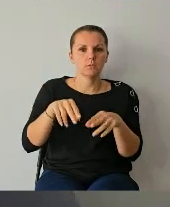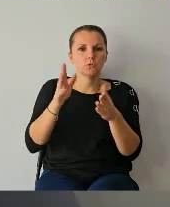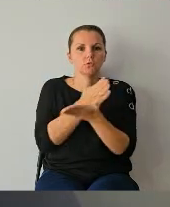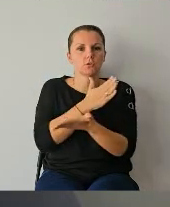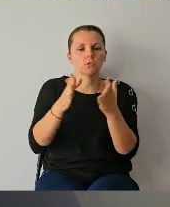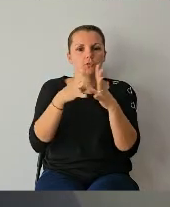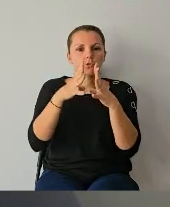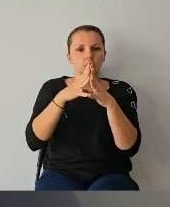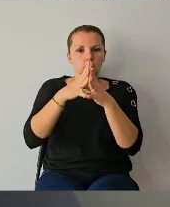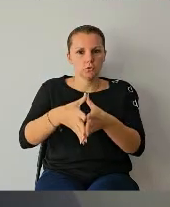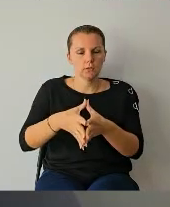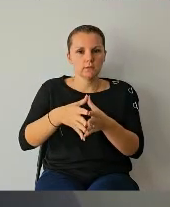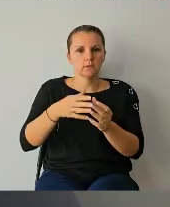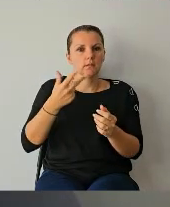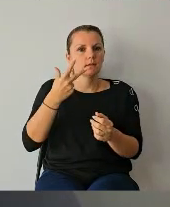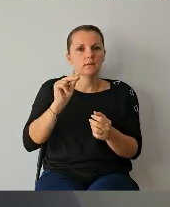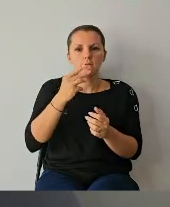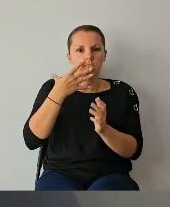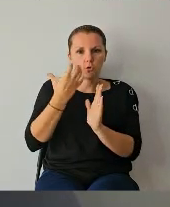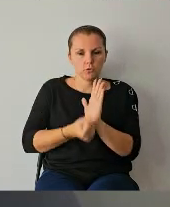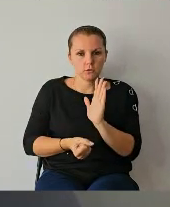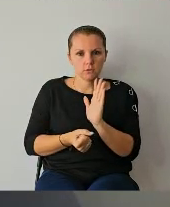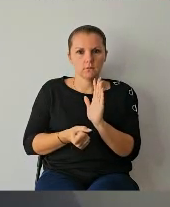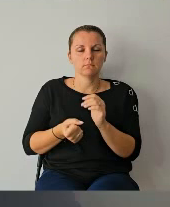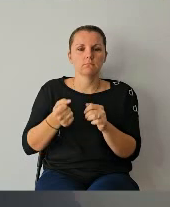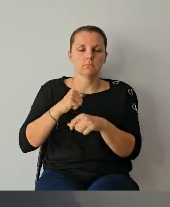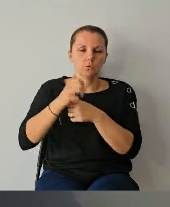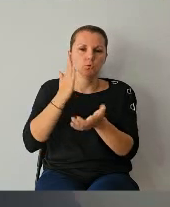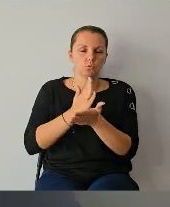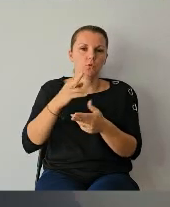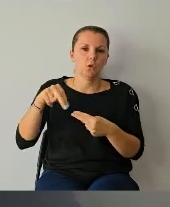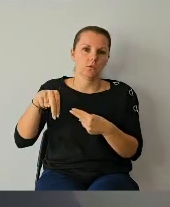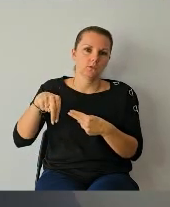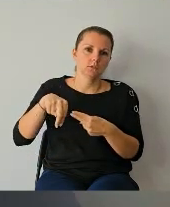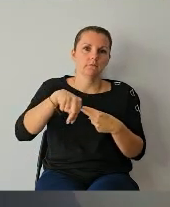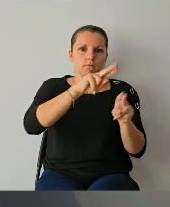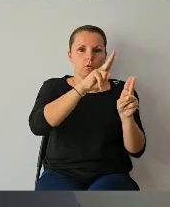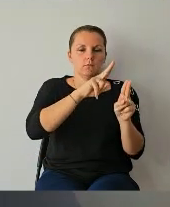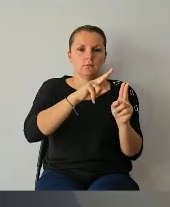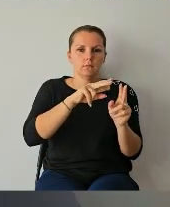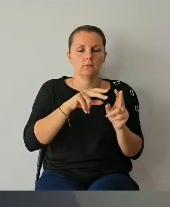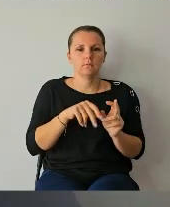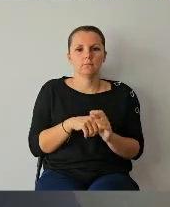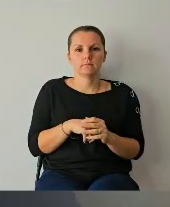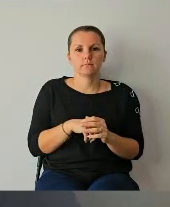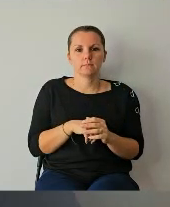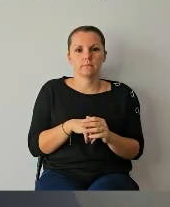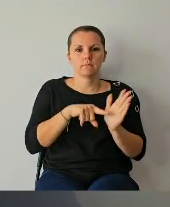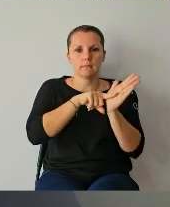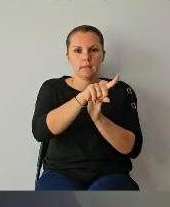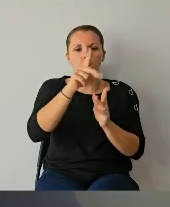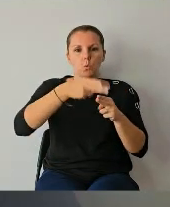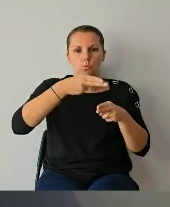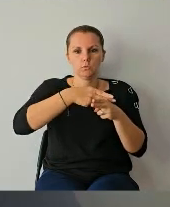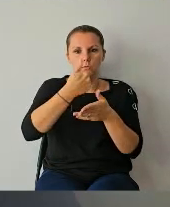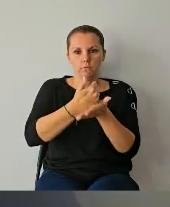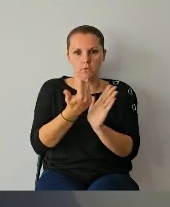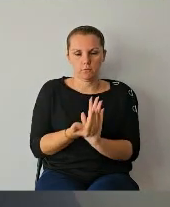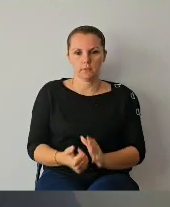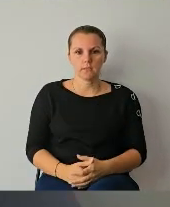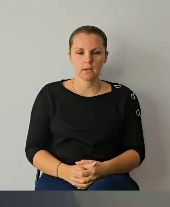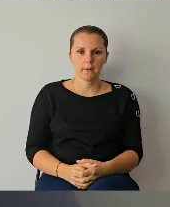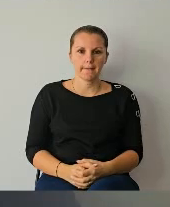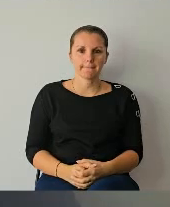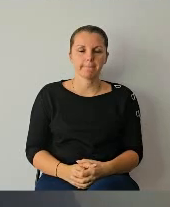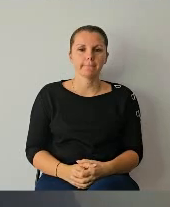tysięcy, która nie została wykorzystana, została zwrócona do instytucji, z których utrzymaliśmy, czyli do Urzędu Wojewódzkiego. Jeśli